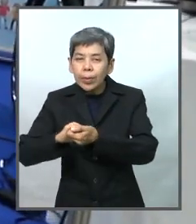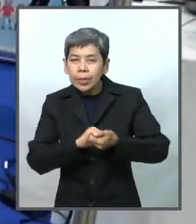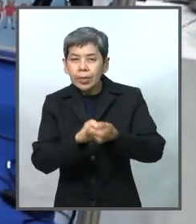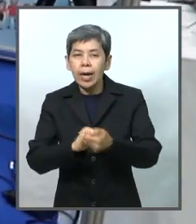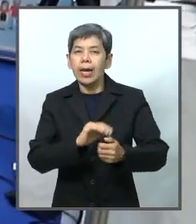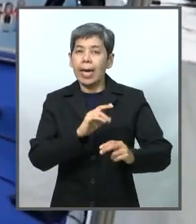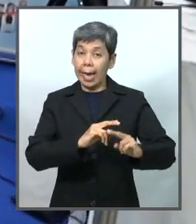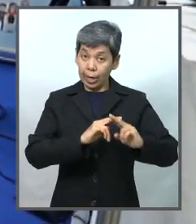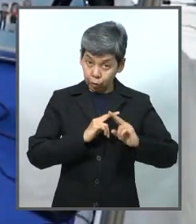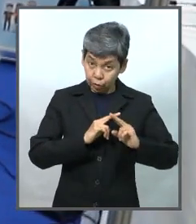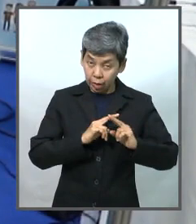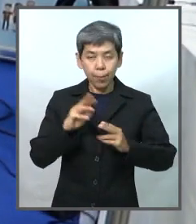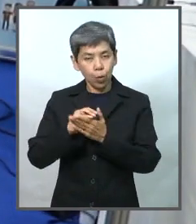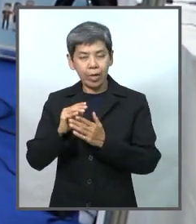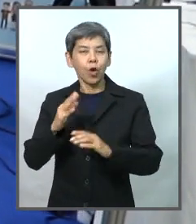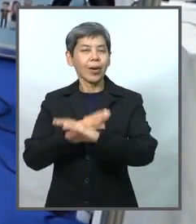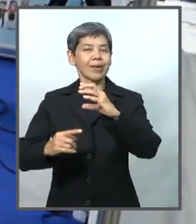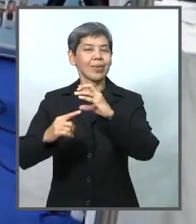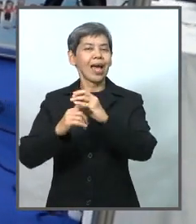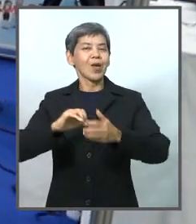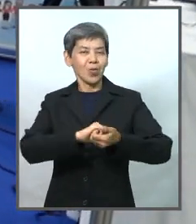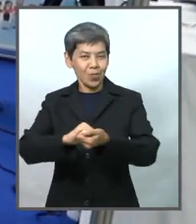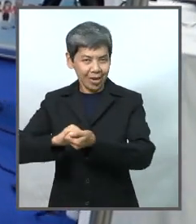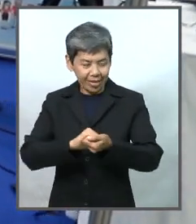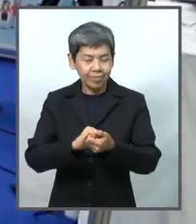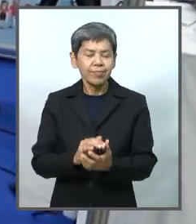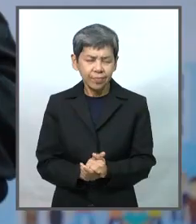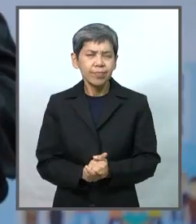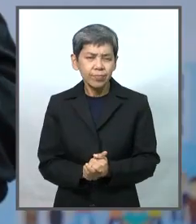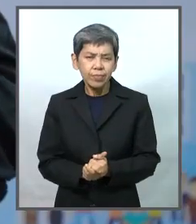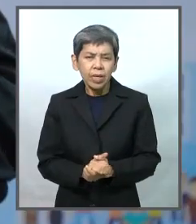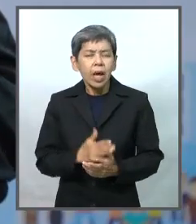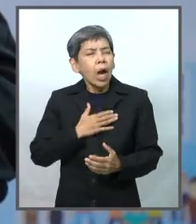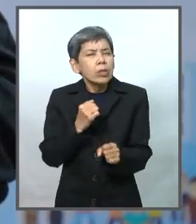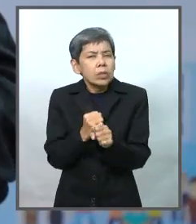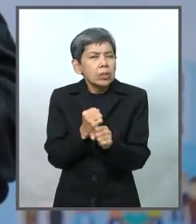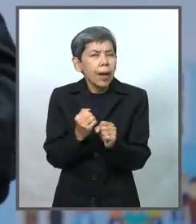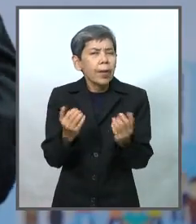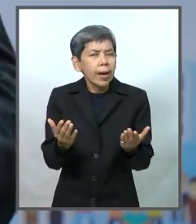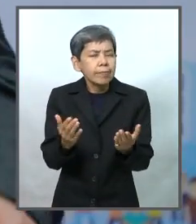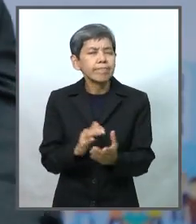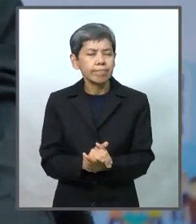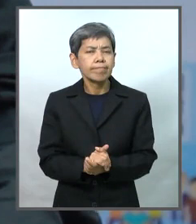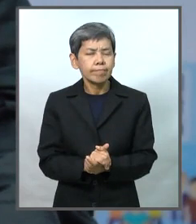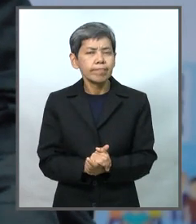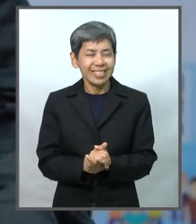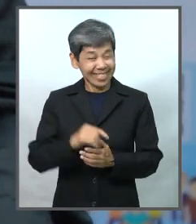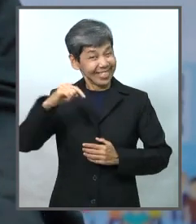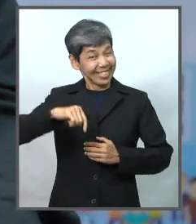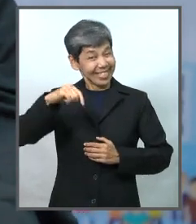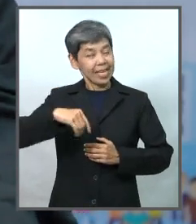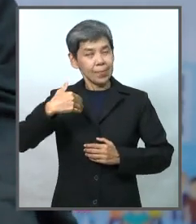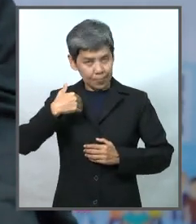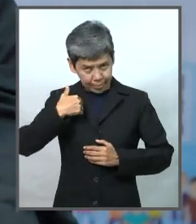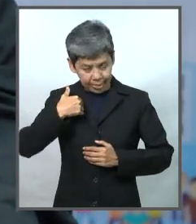างภาคเอกชนกับมูลนิธิพระมหาไทยนะครับทีนี้เราทำอะไรบ้างนะครับทีนี้ในบูธนี้นะครับประ